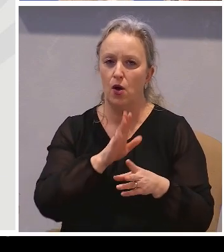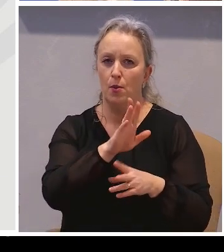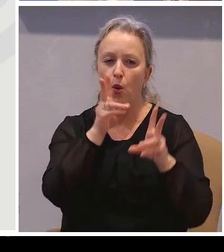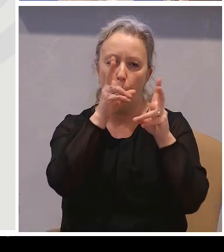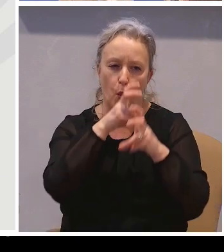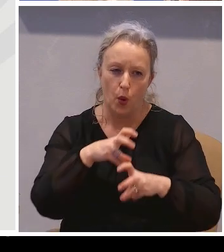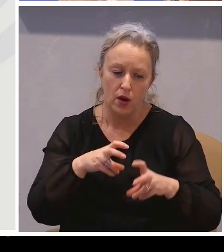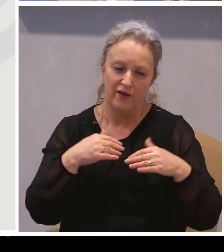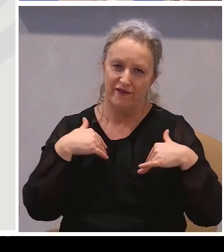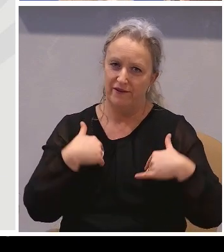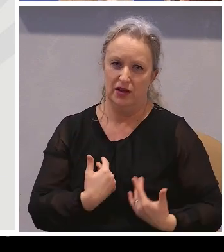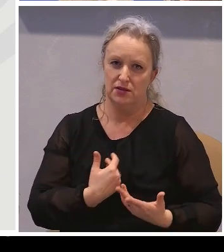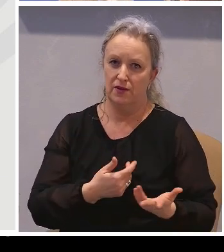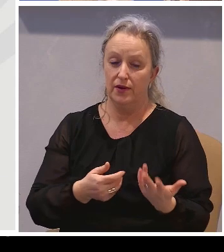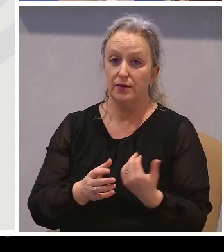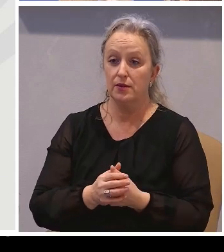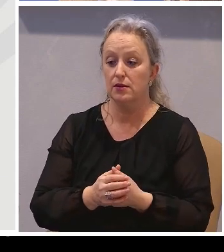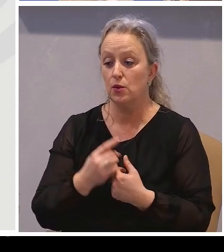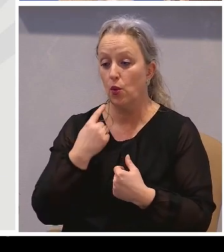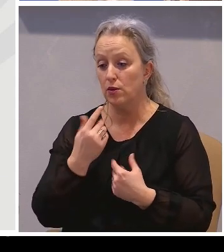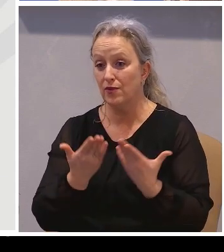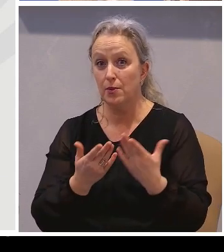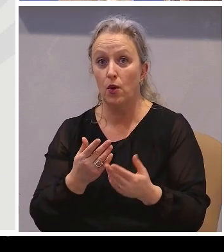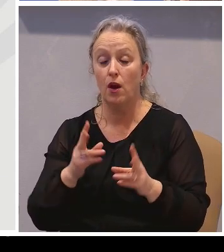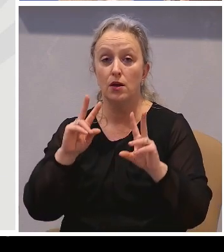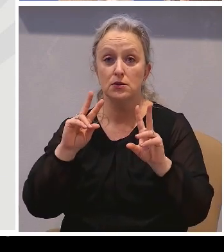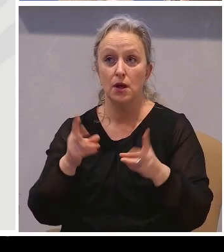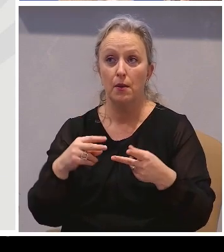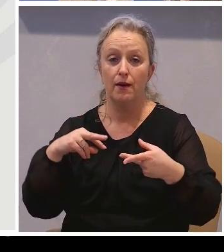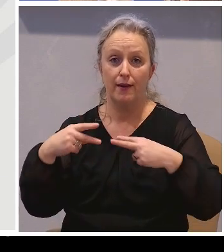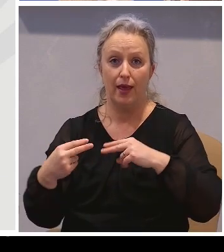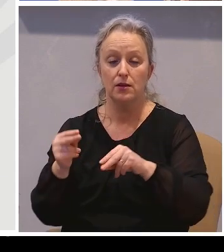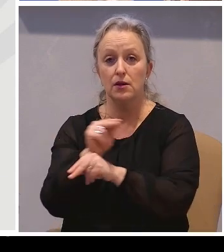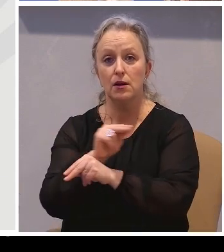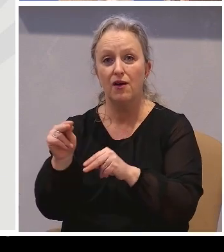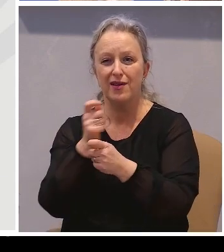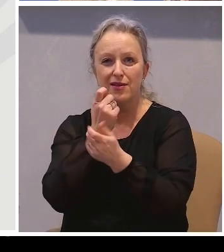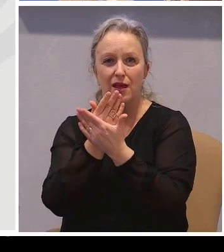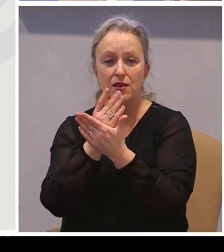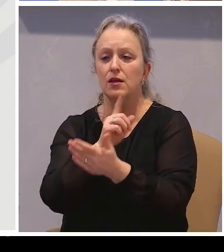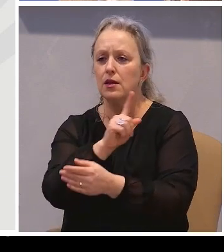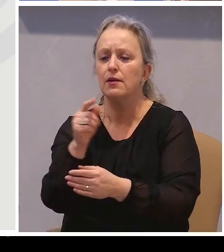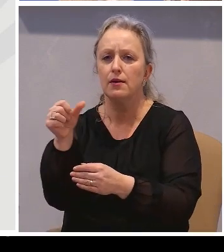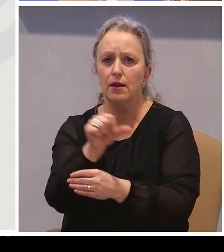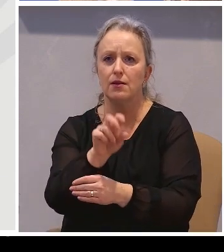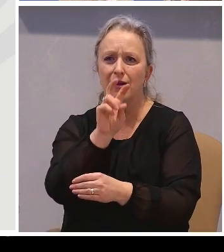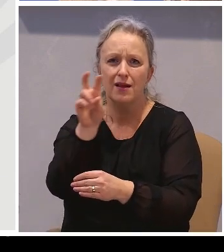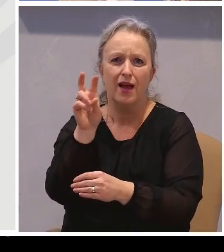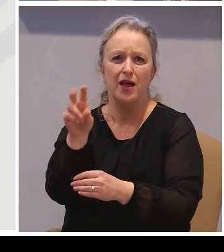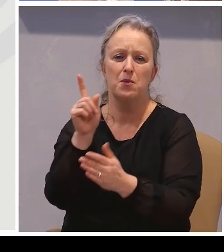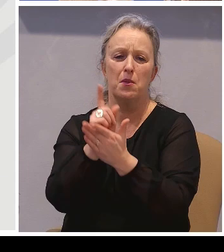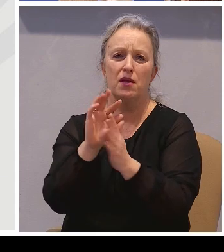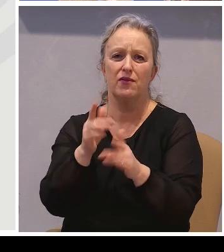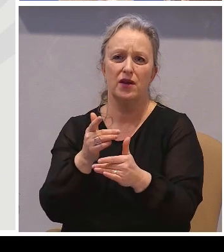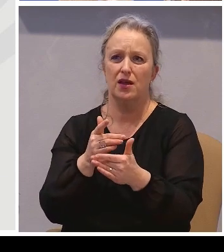parents get tired. noh, ütleme ka võib-olla sama geeniravi näitel, et kui sa ikkagi iganädalaselt I'll give an pead käima example või of siis gene üle therapy.